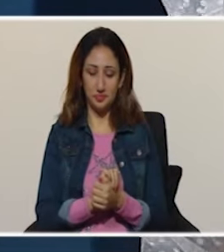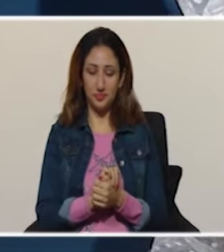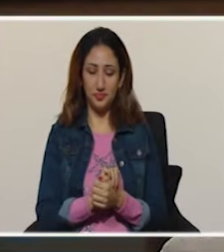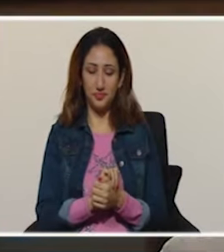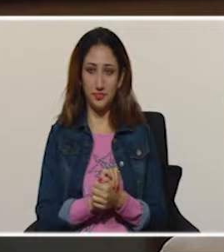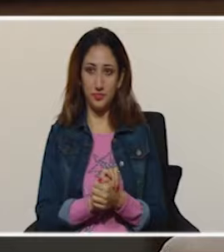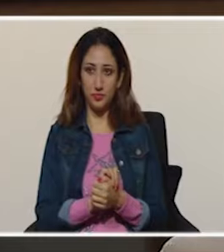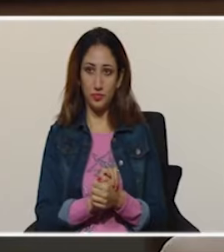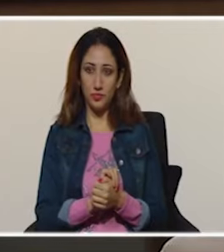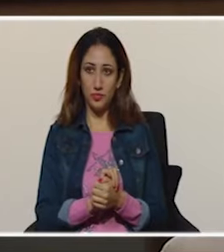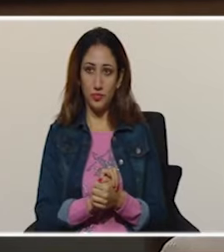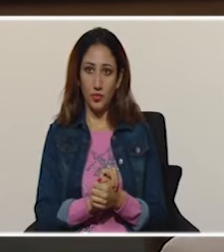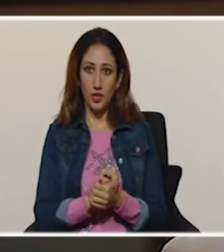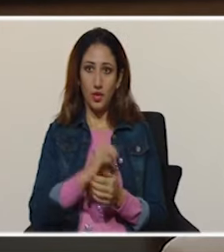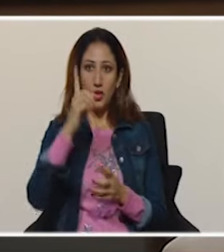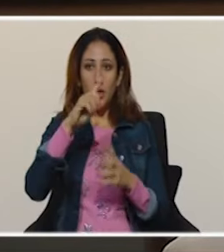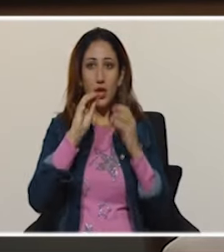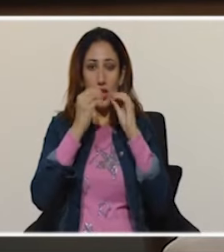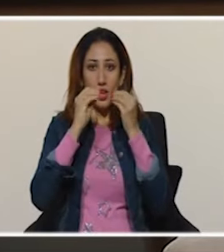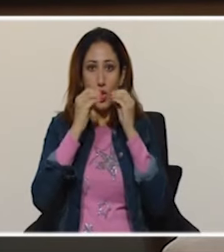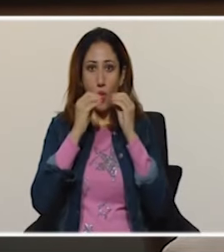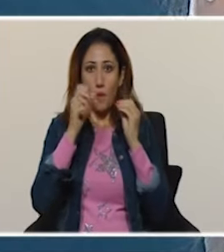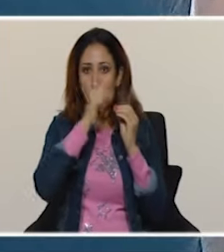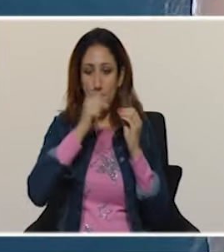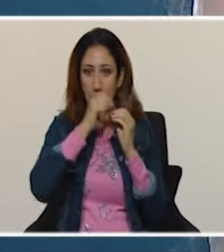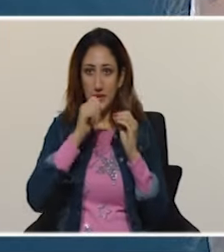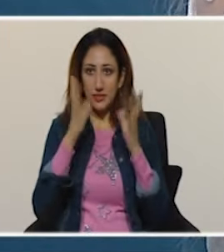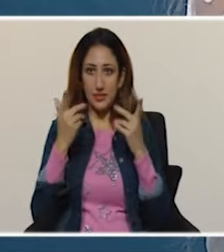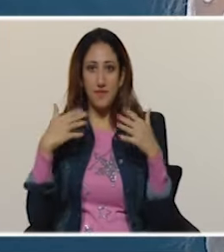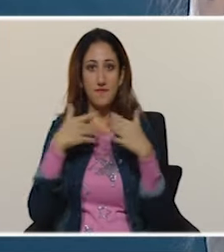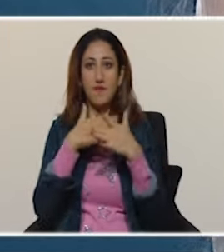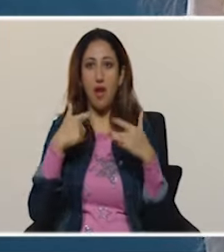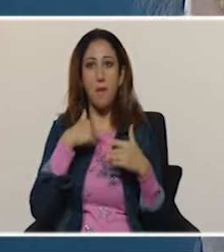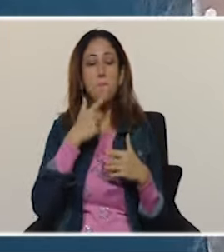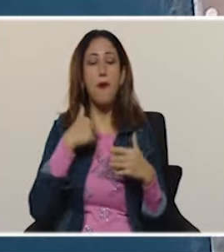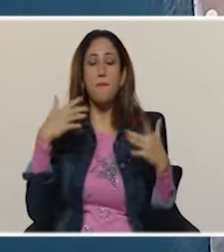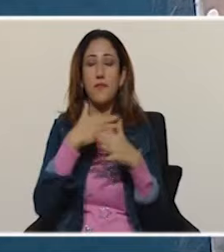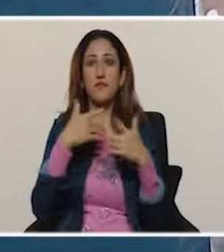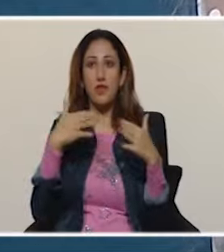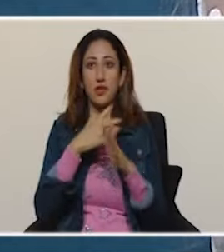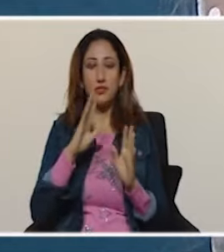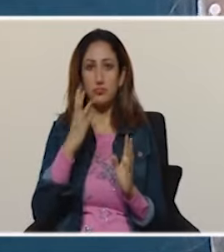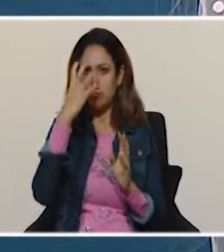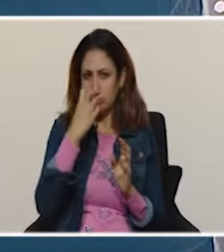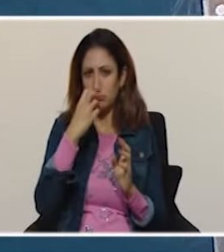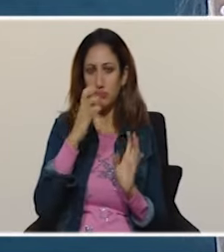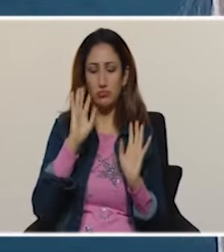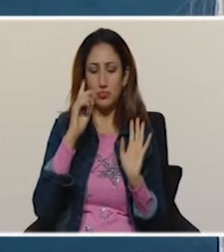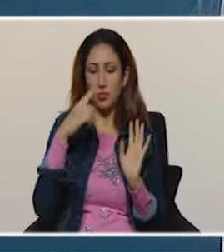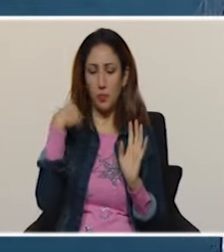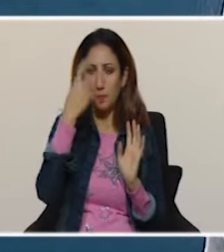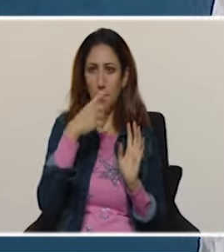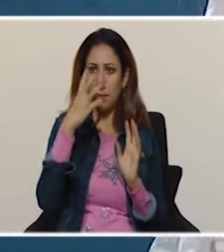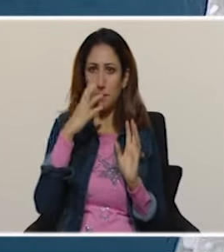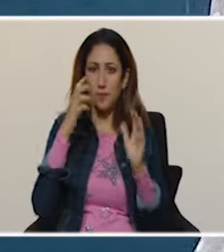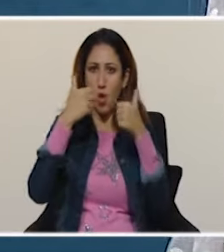فهذا هو الهدف. لو وصفنا اللون اللي انت بتغنيه تقولي عليه ايه؟ فرح. فرح. اي ما بعرفش اعمل دراما، انا بيبعتوا لي اغاني حب،